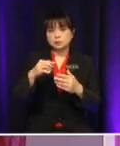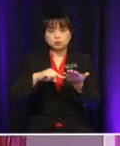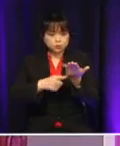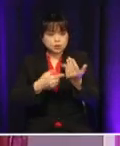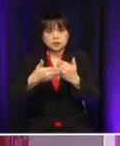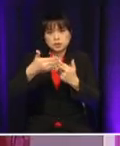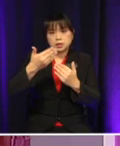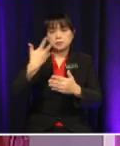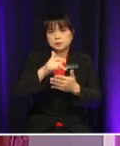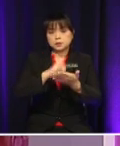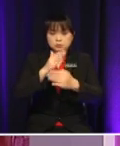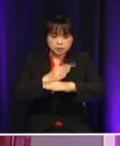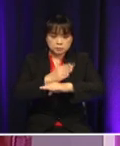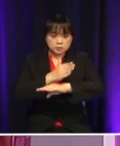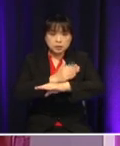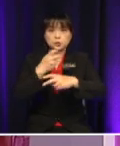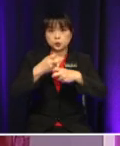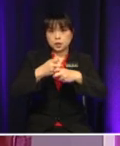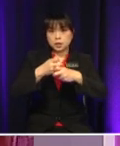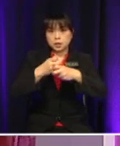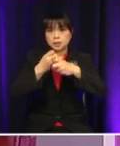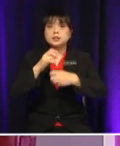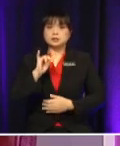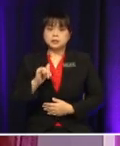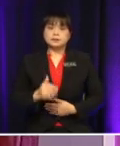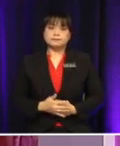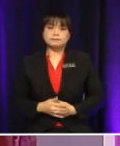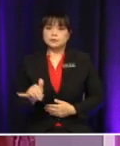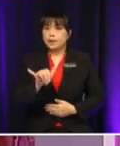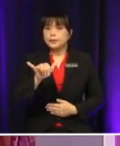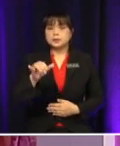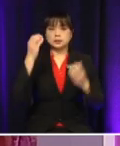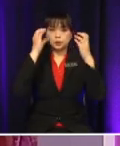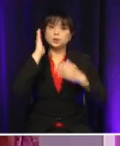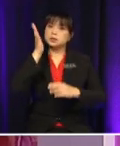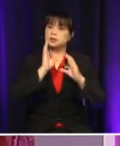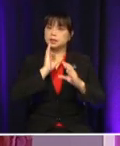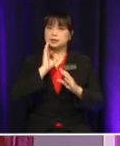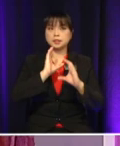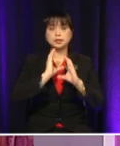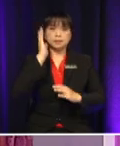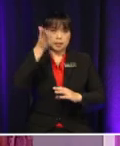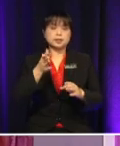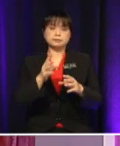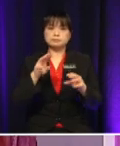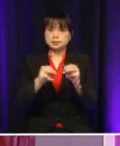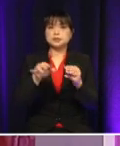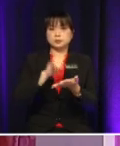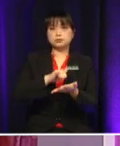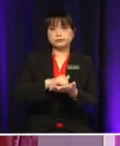senang dia akan berangsur menjadi Aras pemikiran dia akan menggunakan Aras pengetahuan kemudian ke halaman kemudian